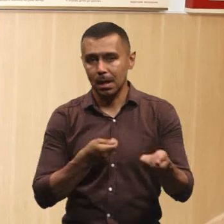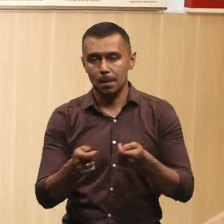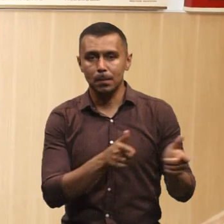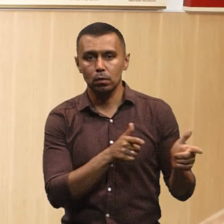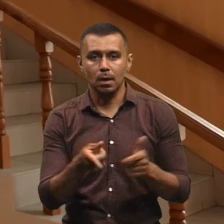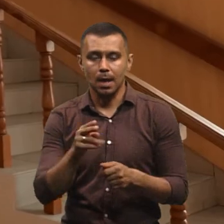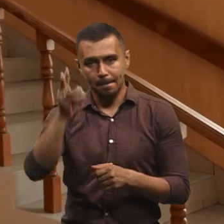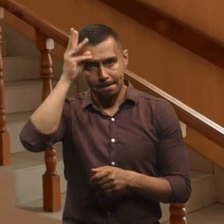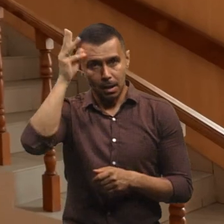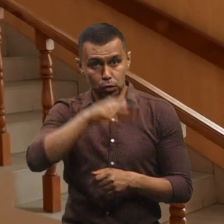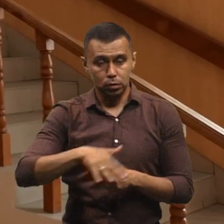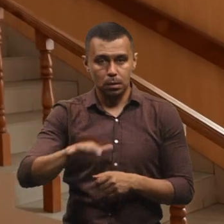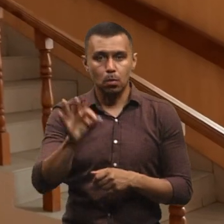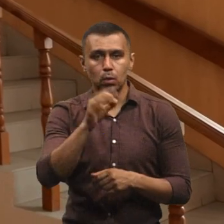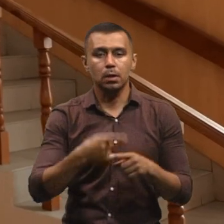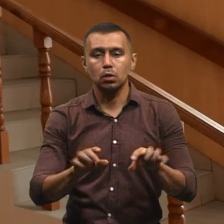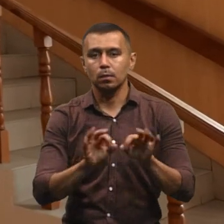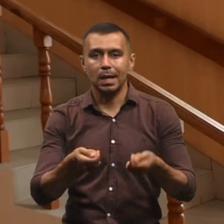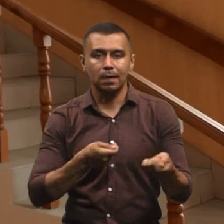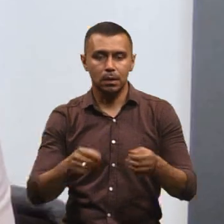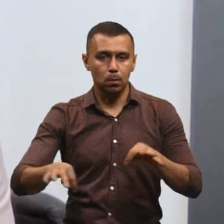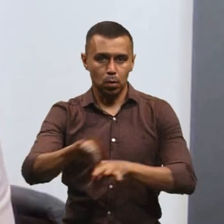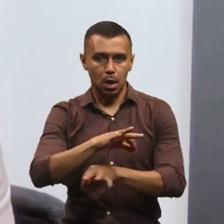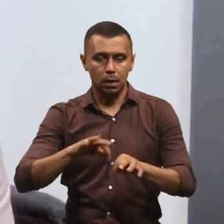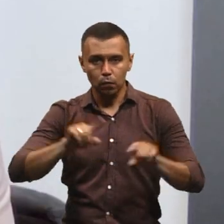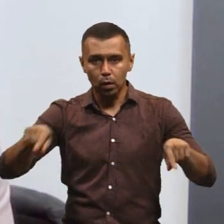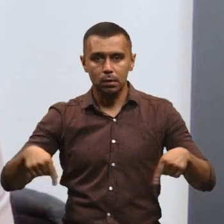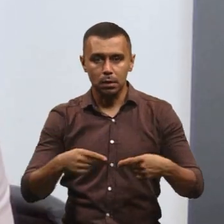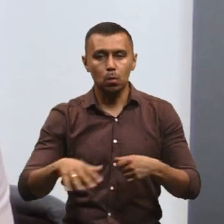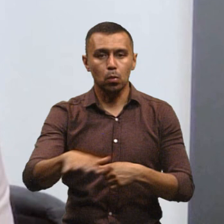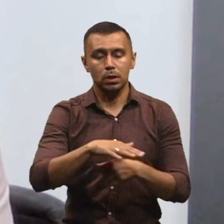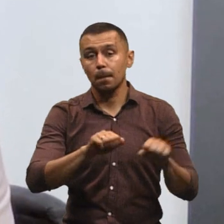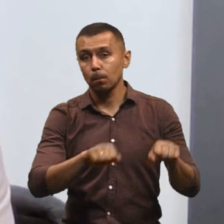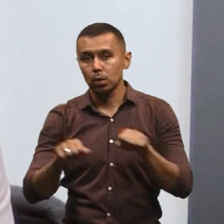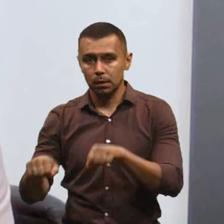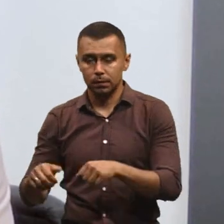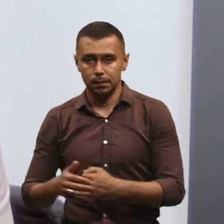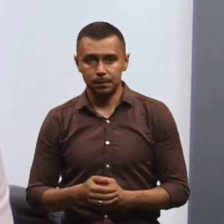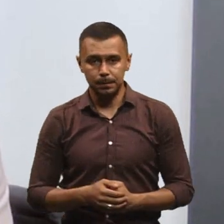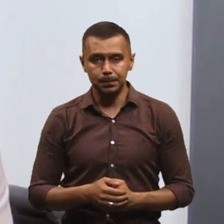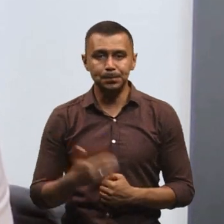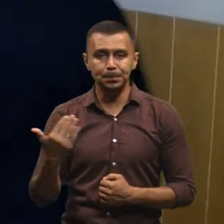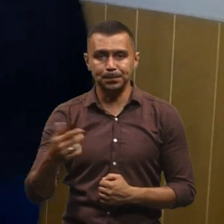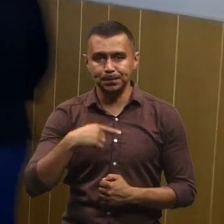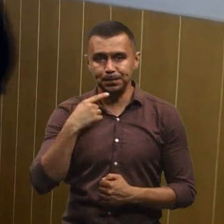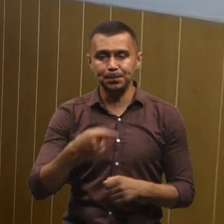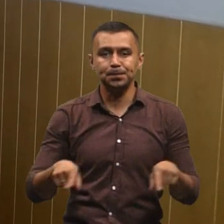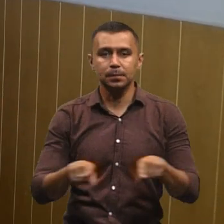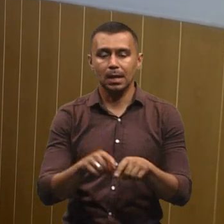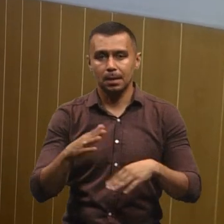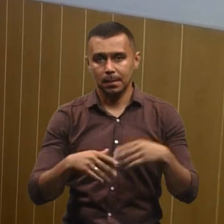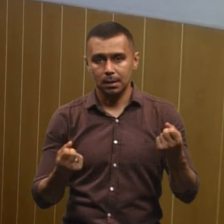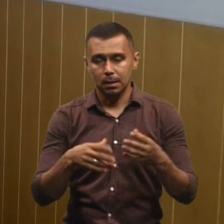підготували для Хмельниччини про це розповіла керівниця проєктів організації простір можливостей Оксана Коляда за її словами такі